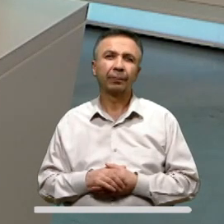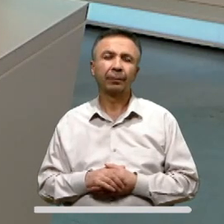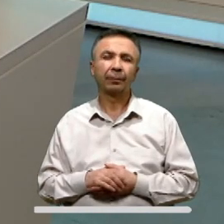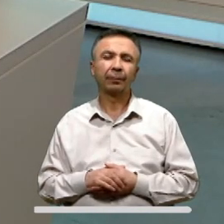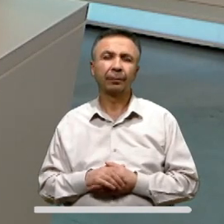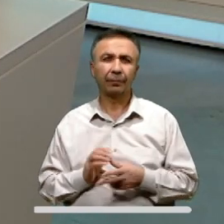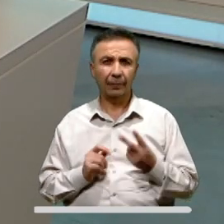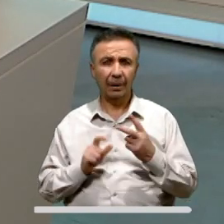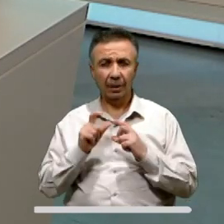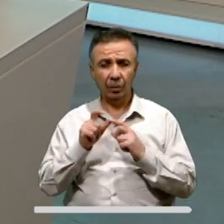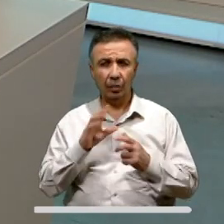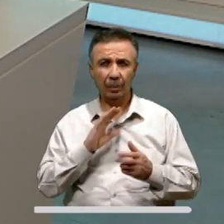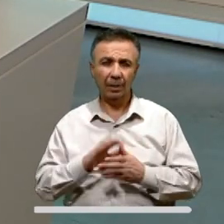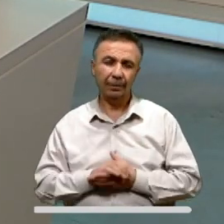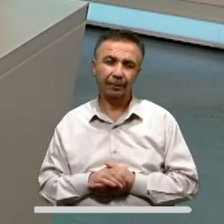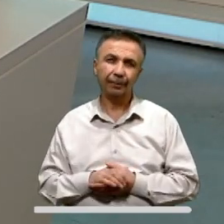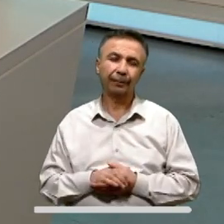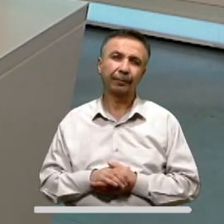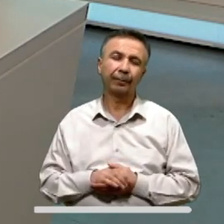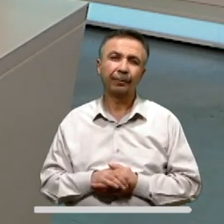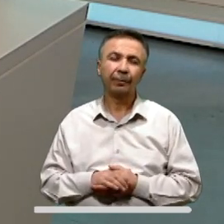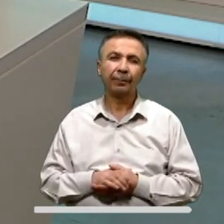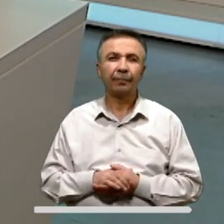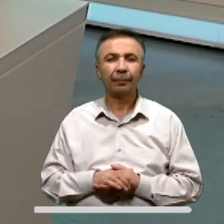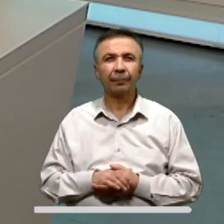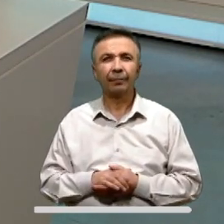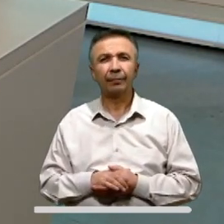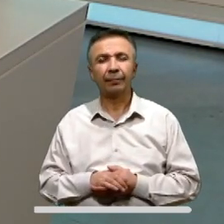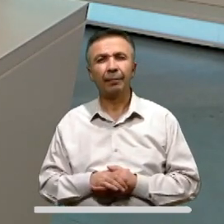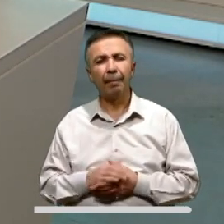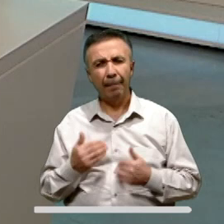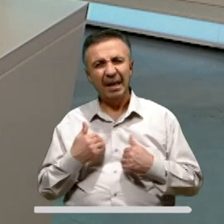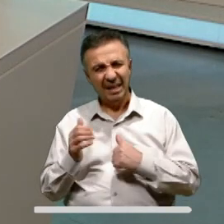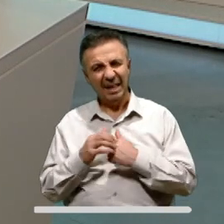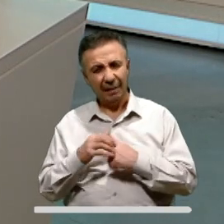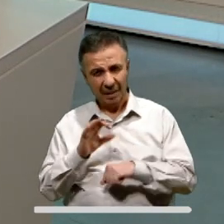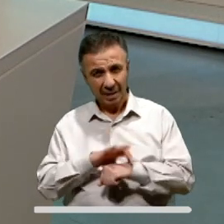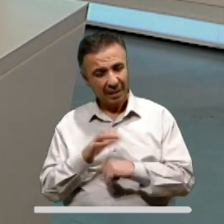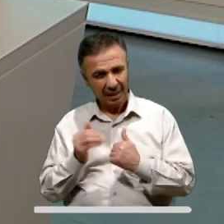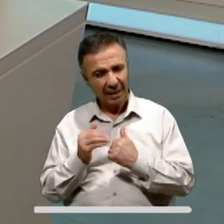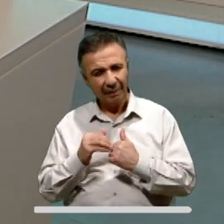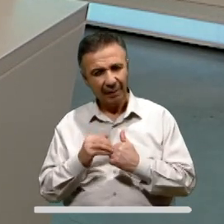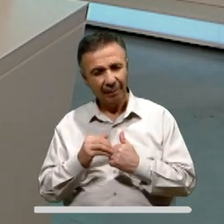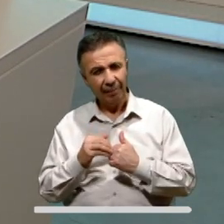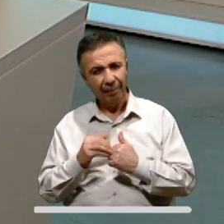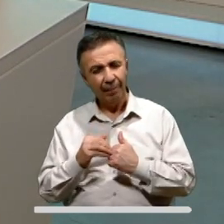Hocam iki sorum olacak size. Dinliyoruz. Olursa. Dinliyoruz. Ben tedavi görüyorum. Geçmiş